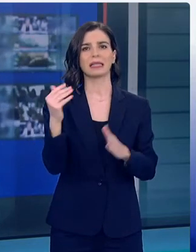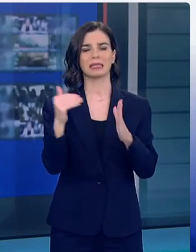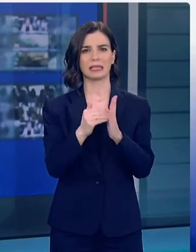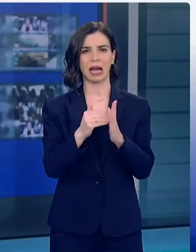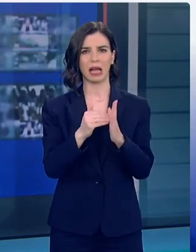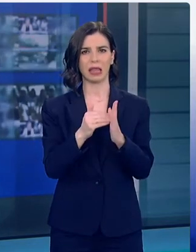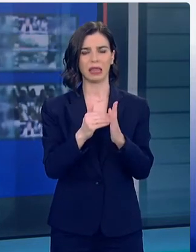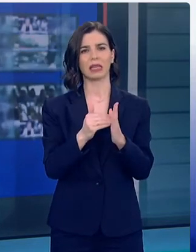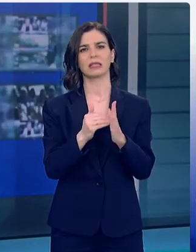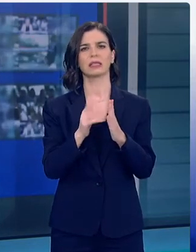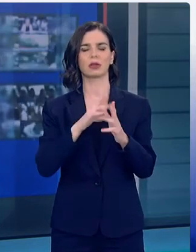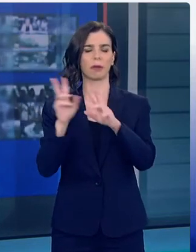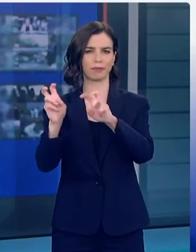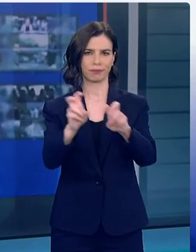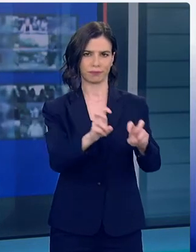54.344 κλινικά δείγματα.